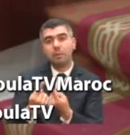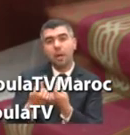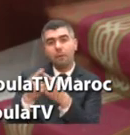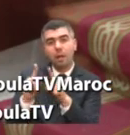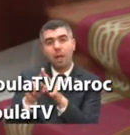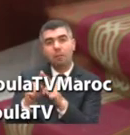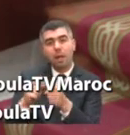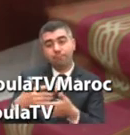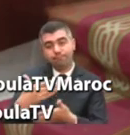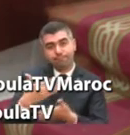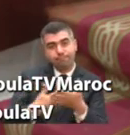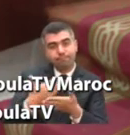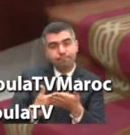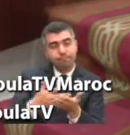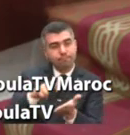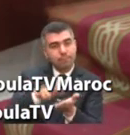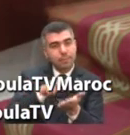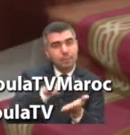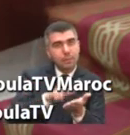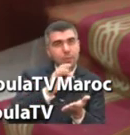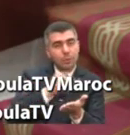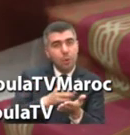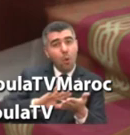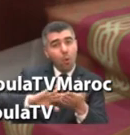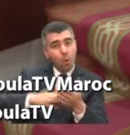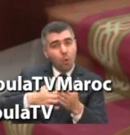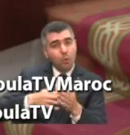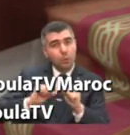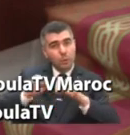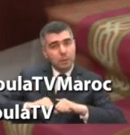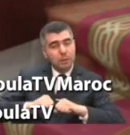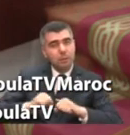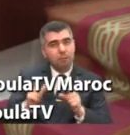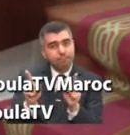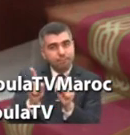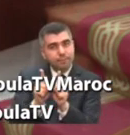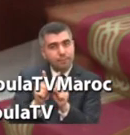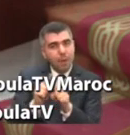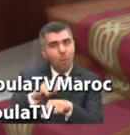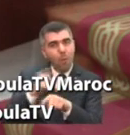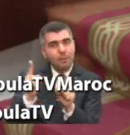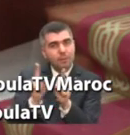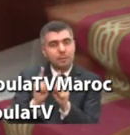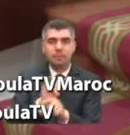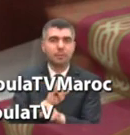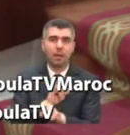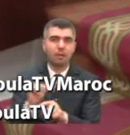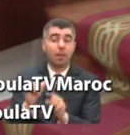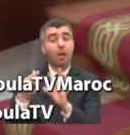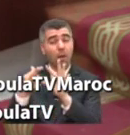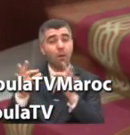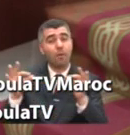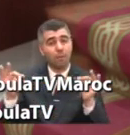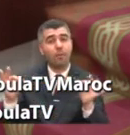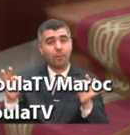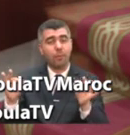لا يمكن الوصول إلى تنفيذها في مرحلة وجيزة، ونعترف بأنه ما زال